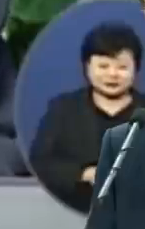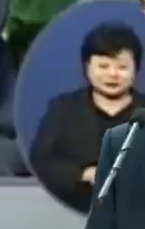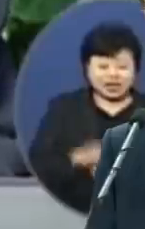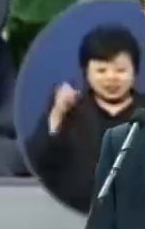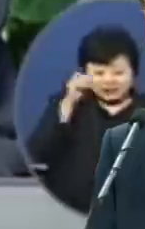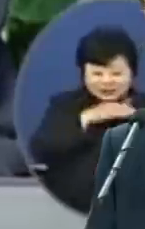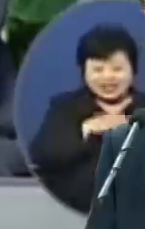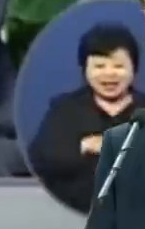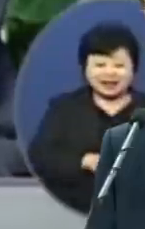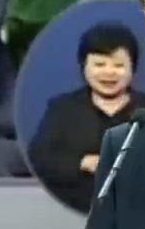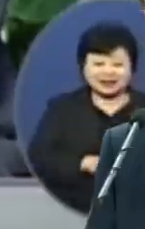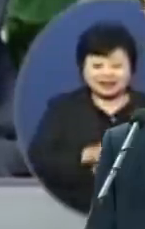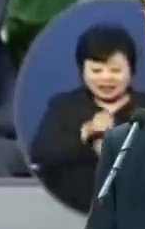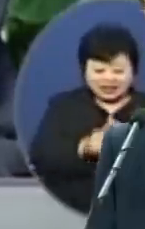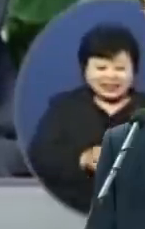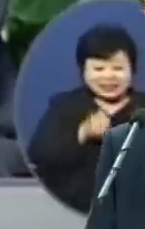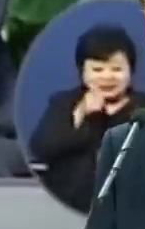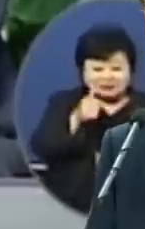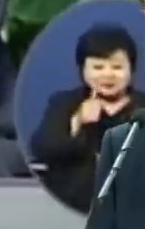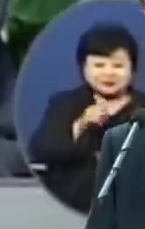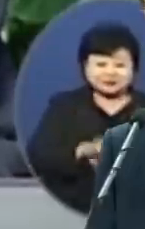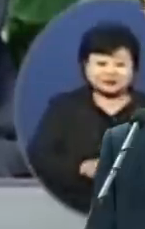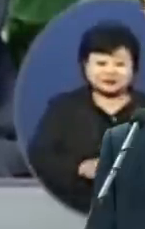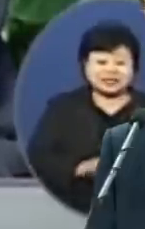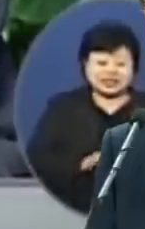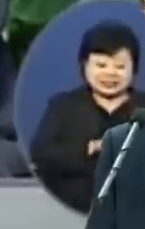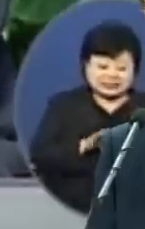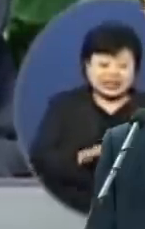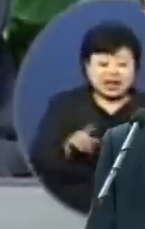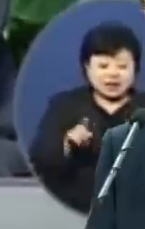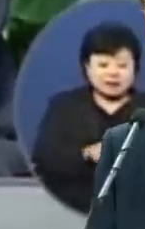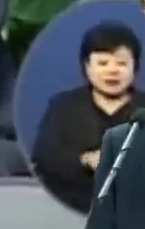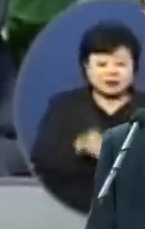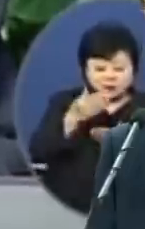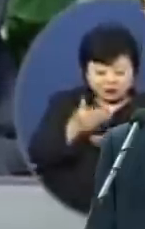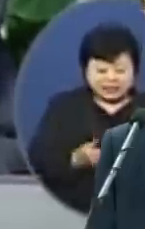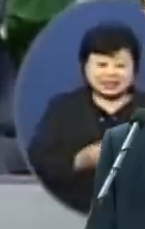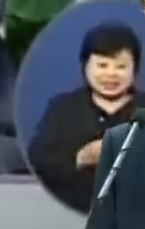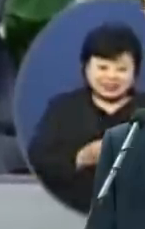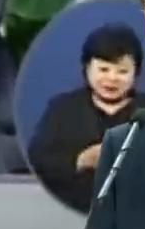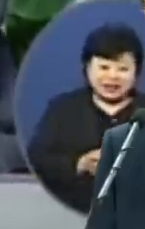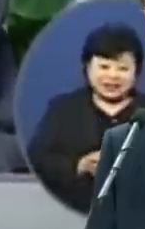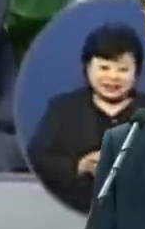그냥 여러분은 하나님을 사랑을 믿음으로 받아들였기 때문에 그런 것입니다.